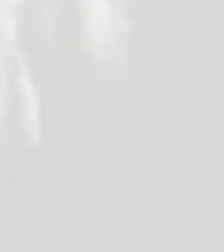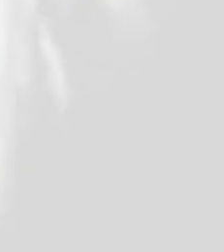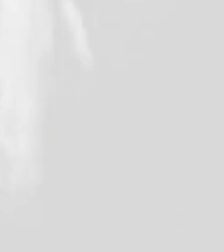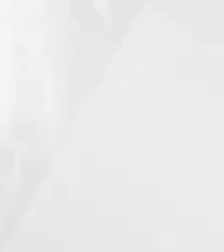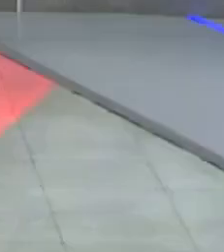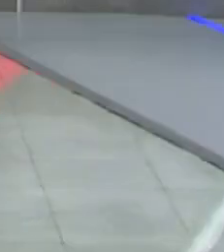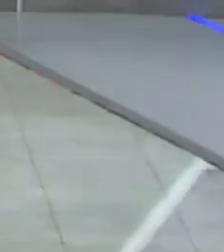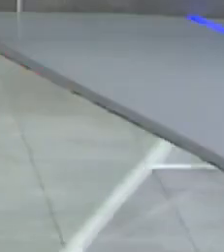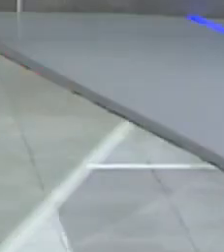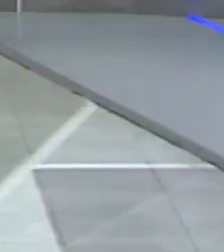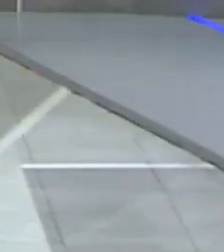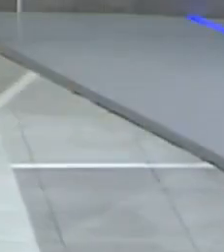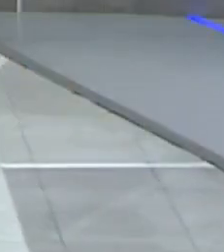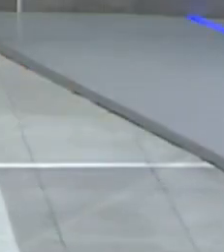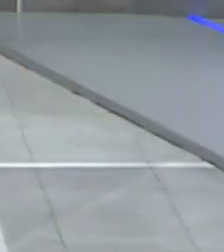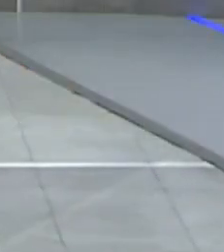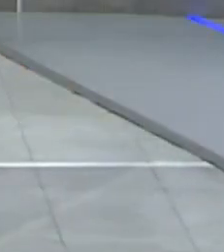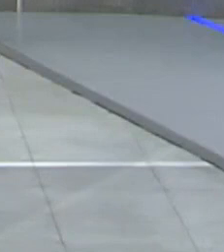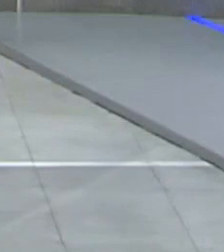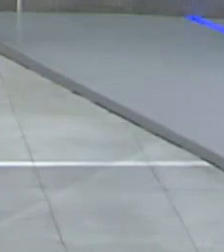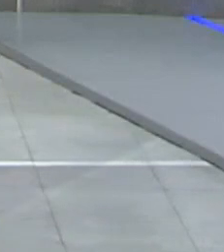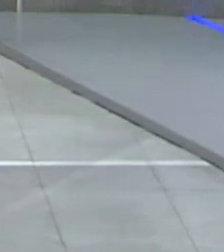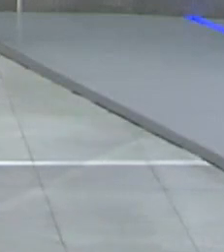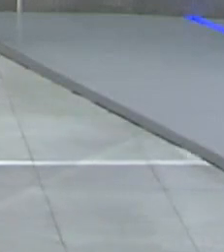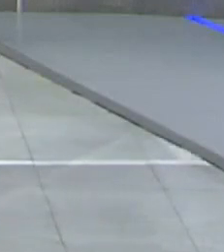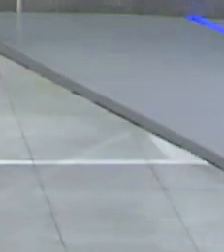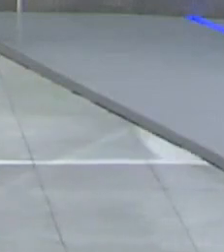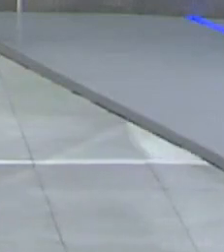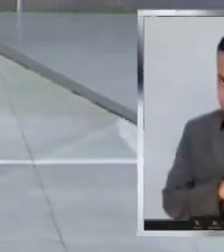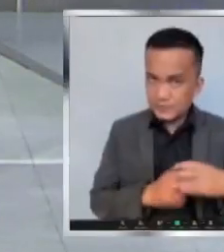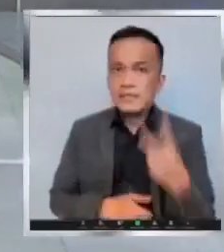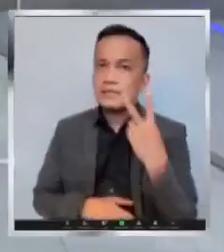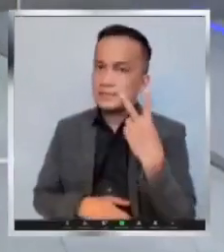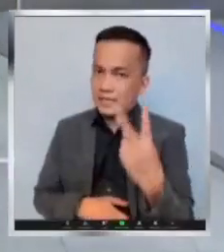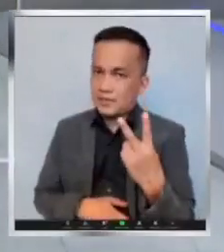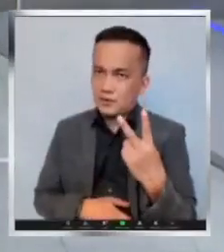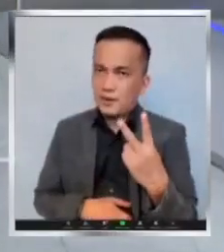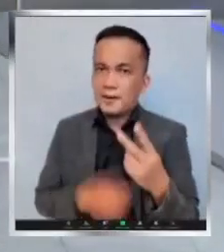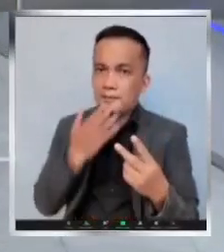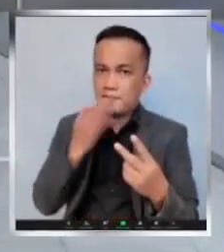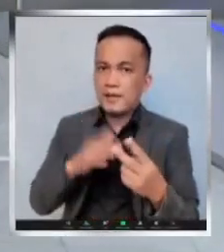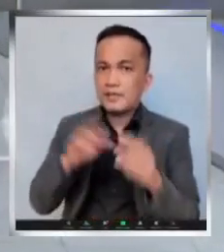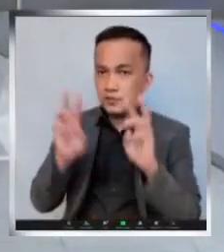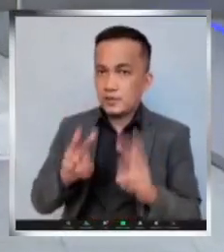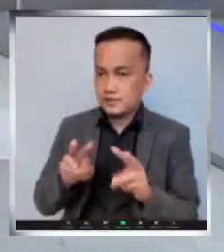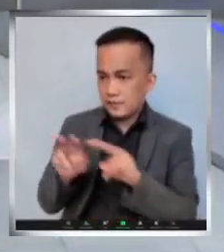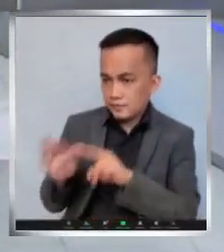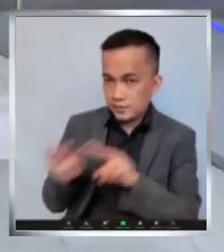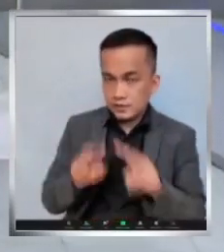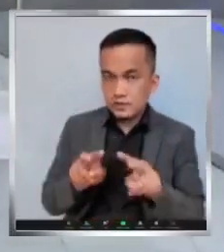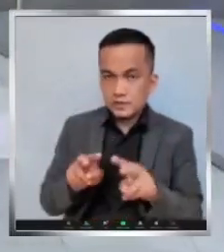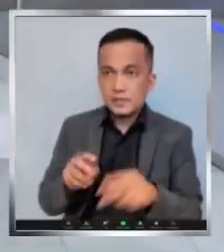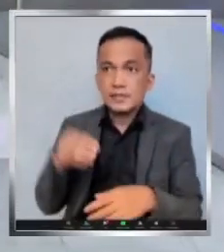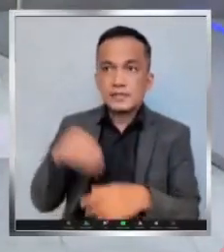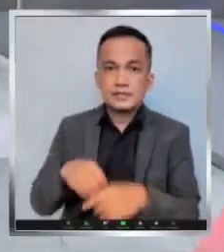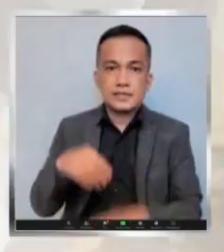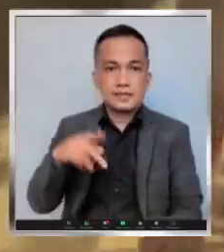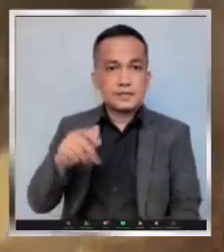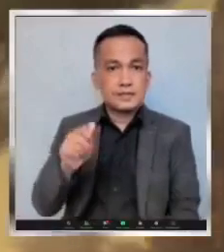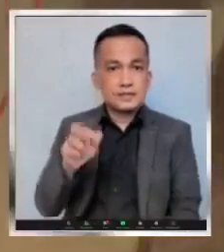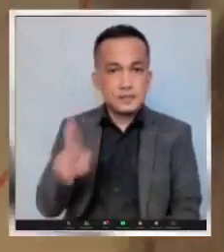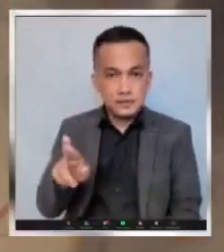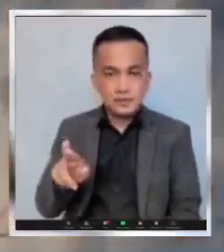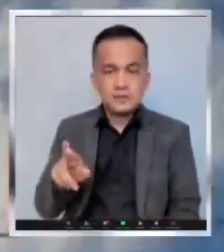News! Mga kapuso, dalawang sama ng panahon ang minomonitor ngayon sa loob ng Philippine Area of Responsibility o